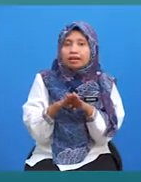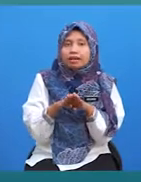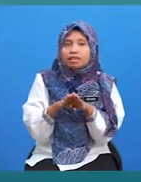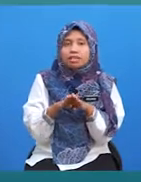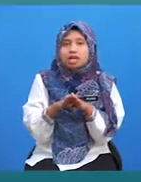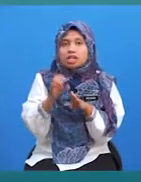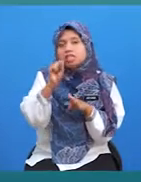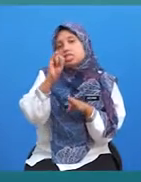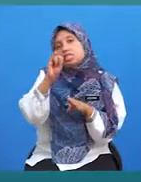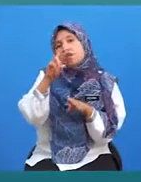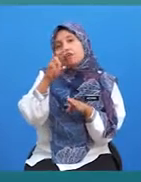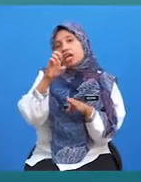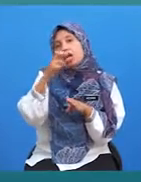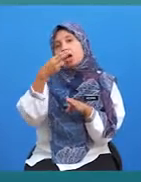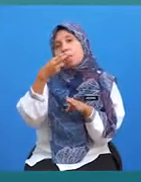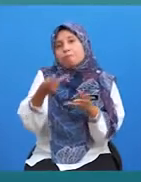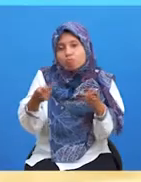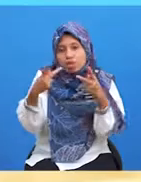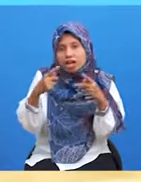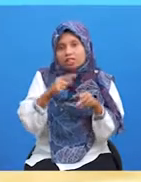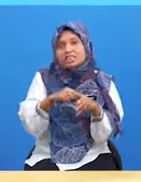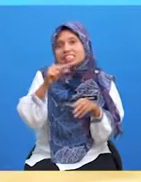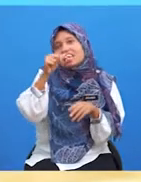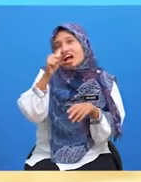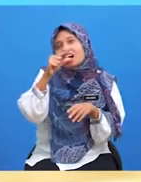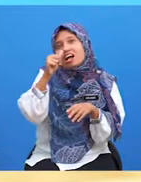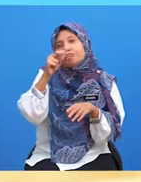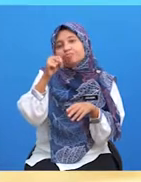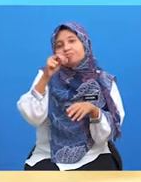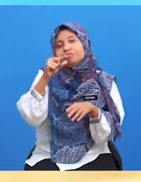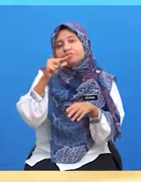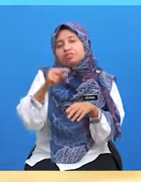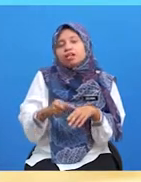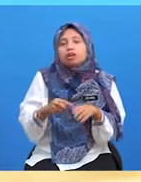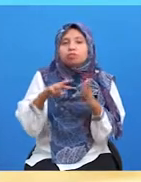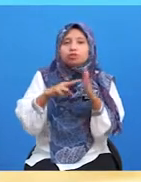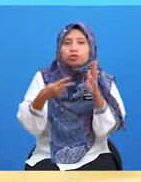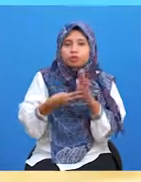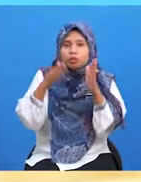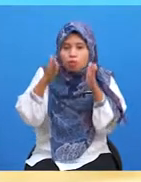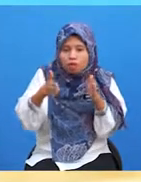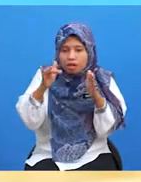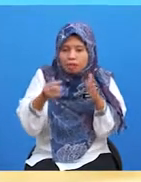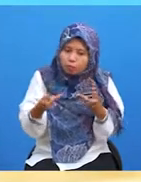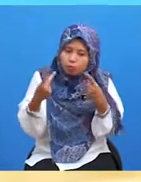gagak, yang membawa maksud orang yang kembali ke tempat asalnya.